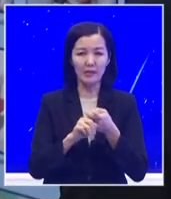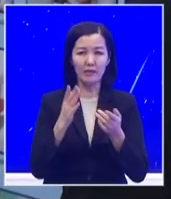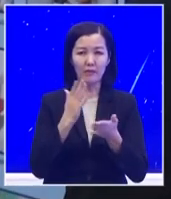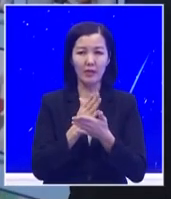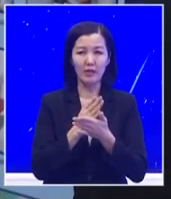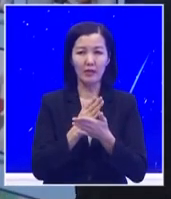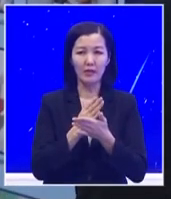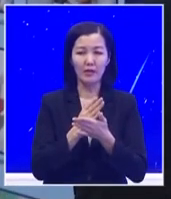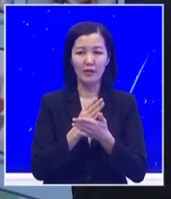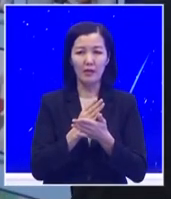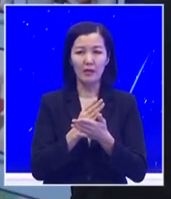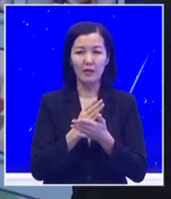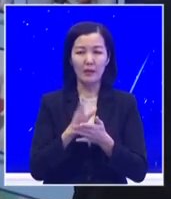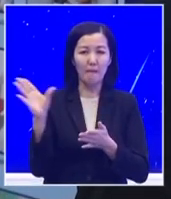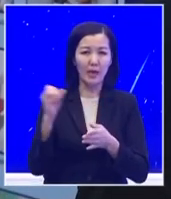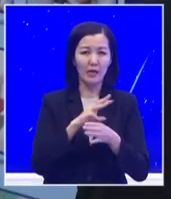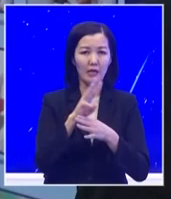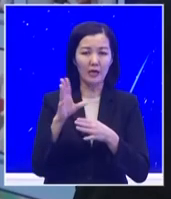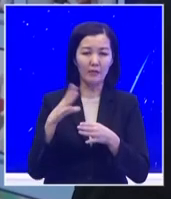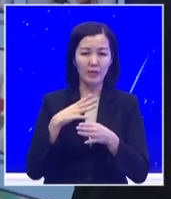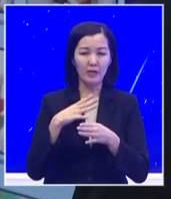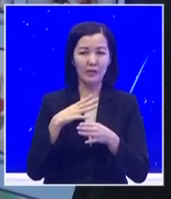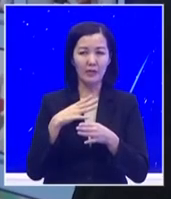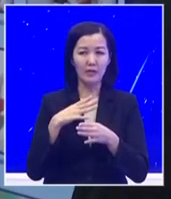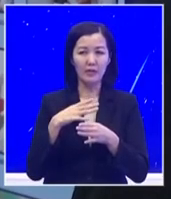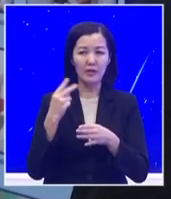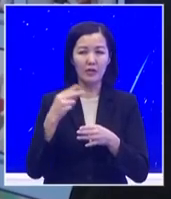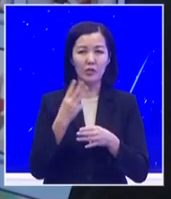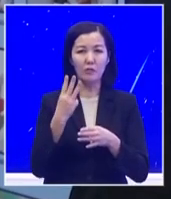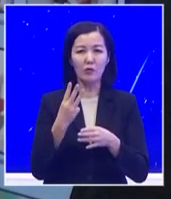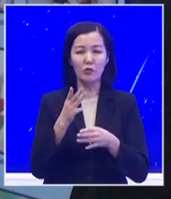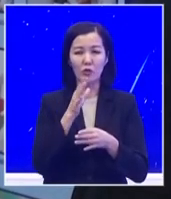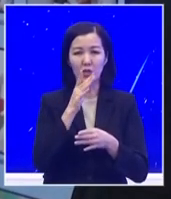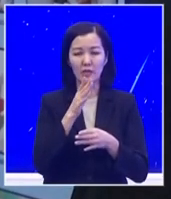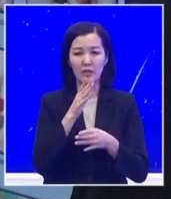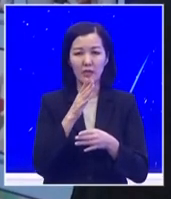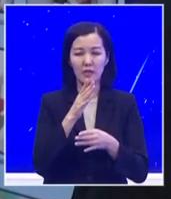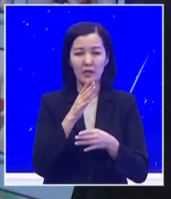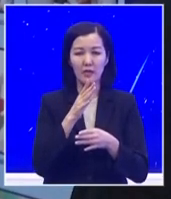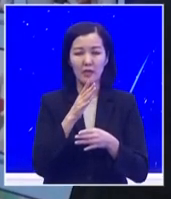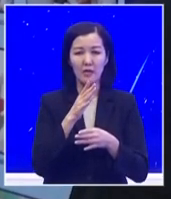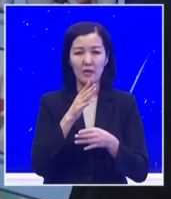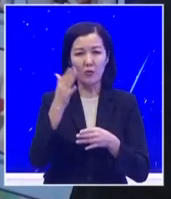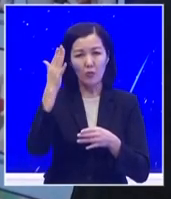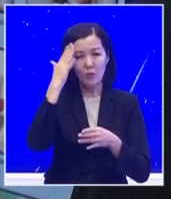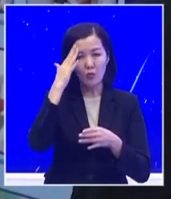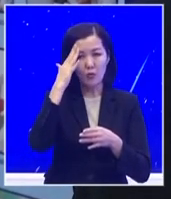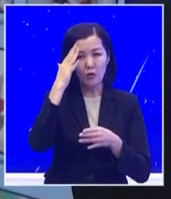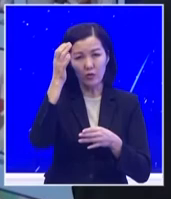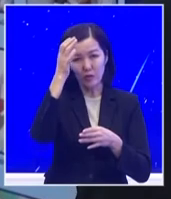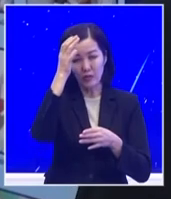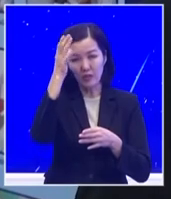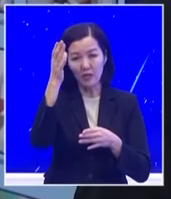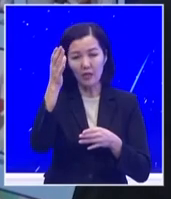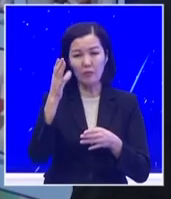сияқты. Сонда барлығын қамтыған, таңғаласың, 23 жасар адам ойы зерек, көз-тістер